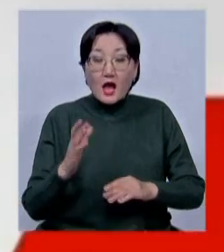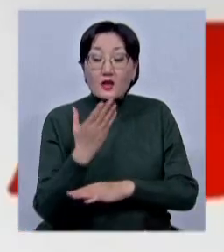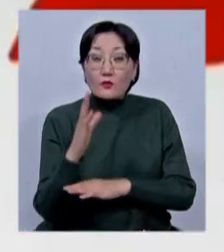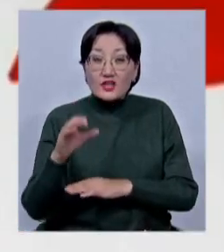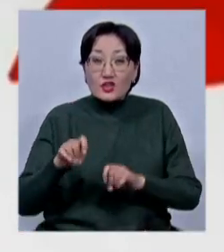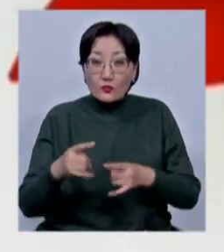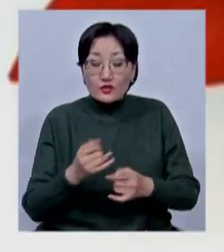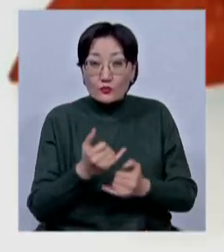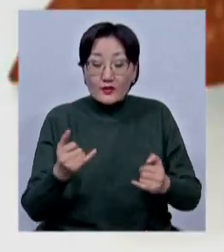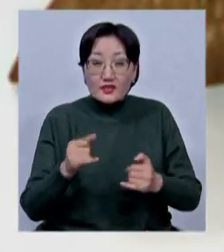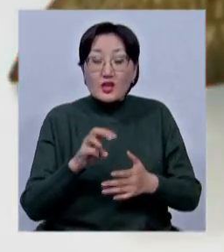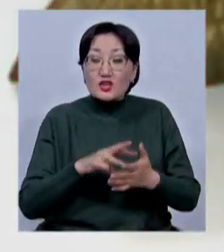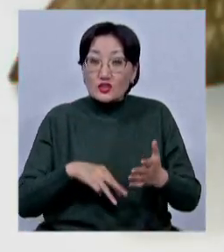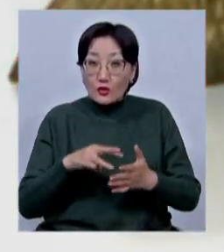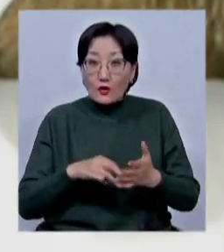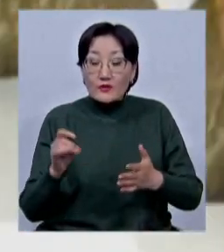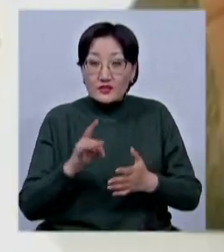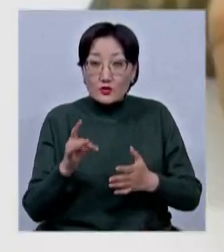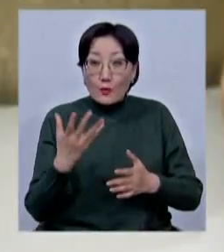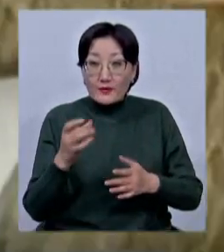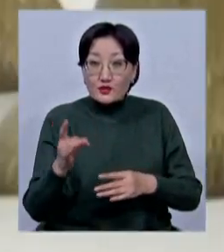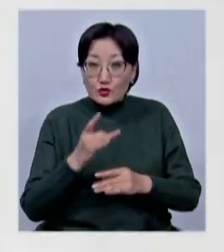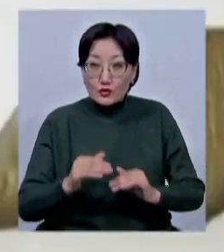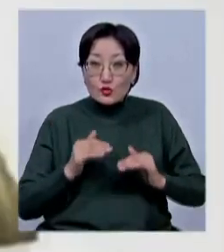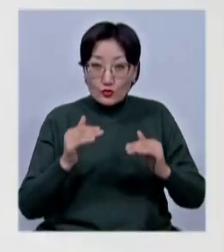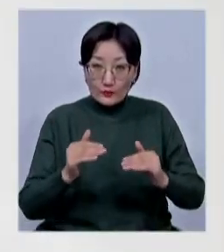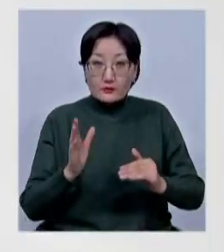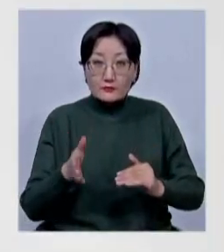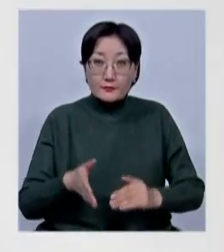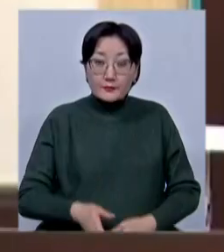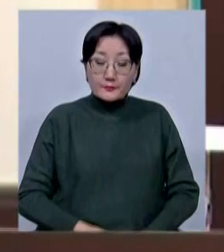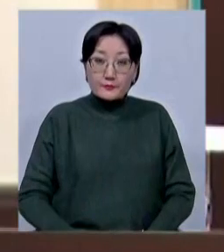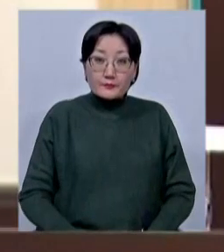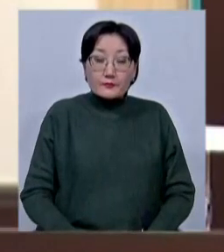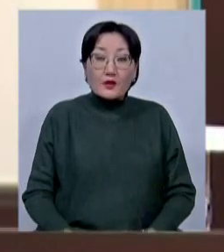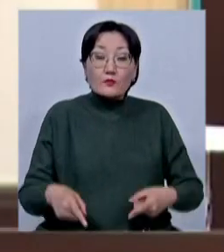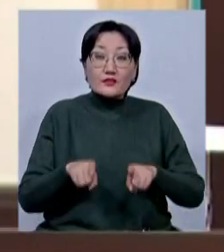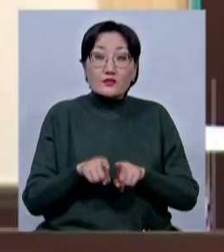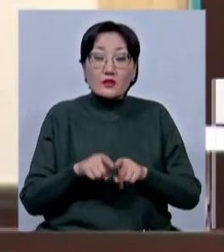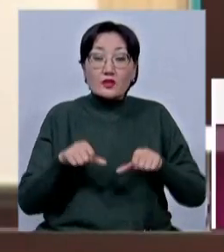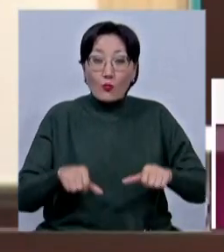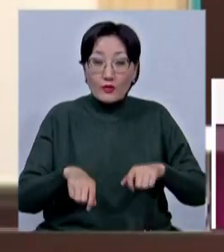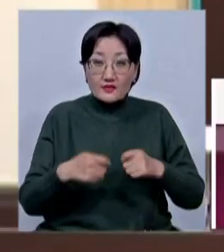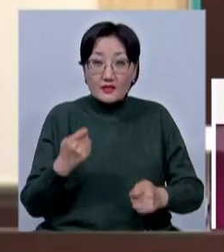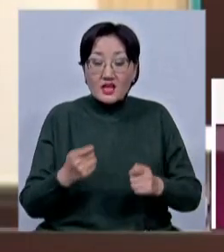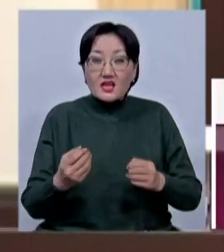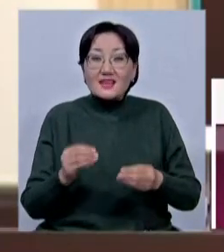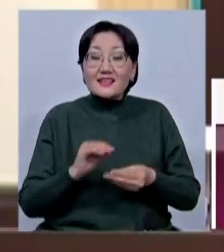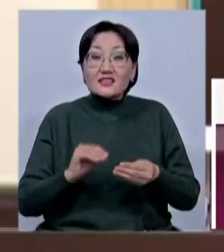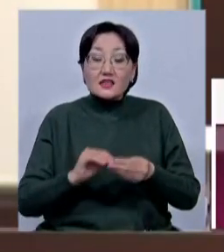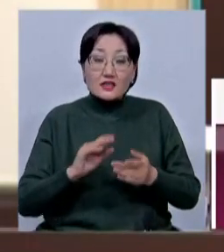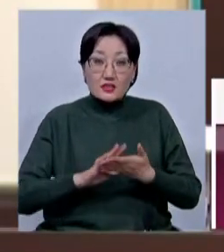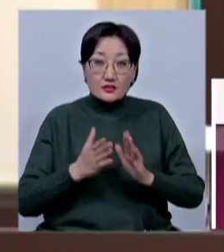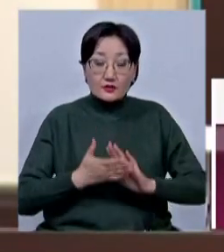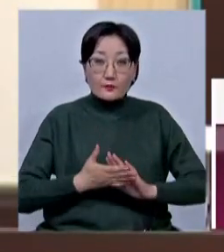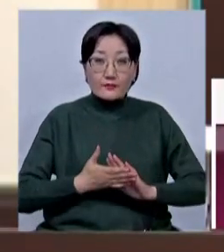ағаштарды кескен үшін салынатын әкімшілік айыппұл көлемі 5 есеге көбейтілді. Мұндай құқық бұзушылық қайталанған